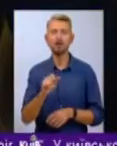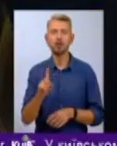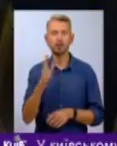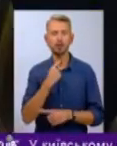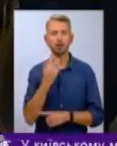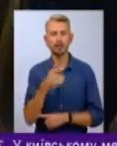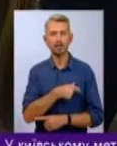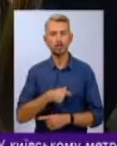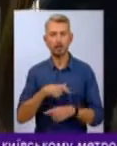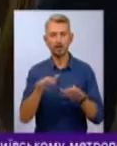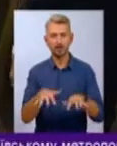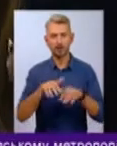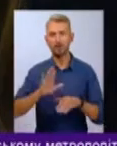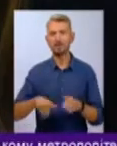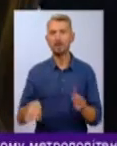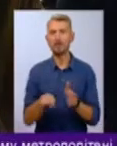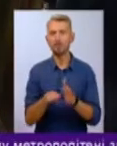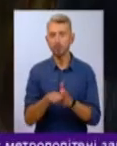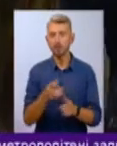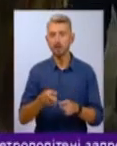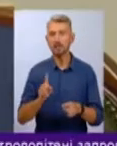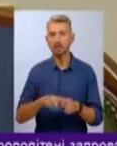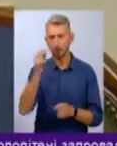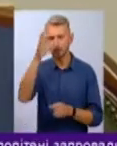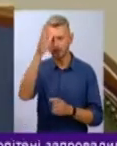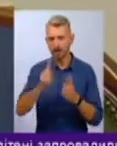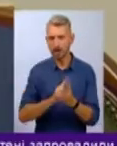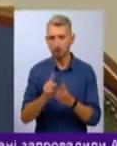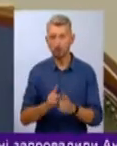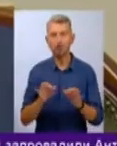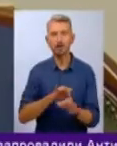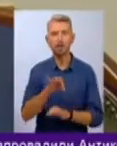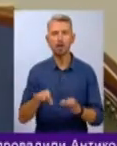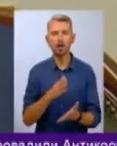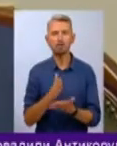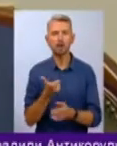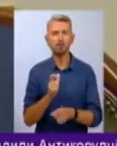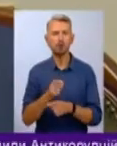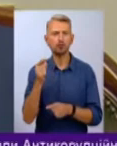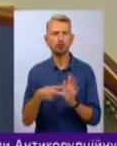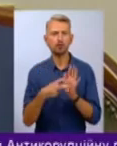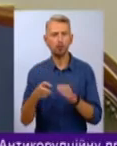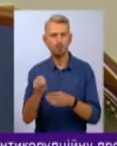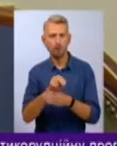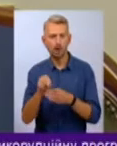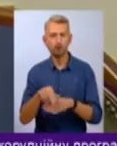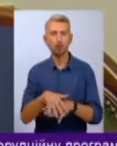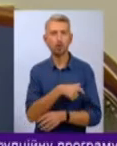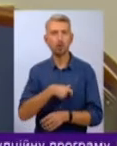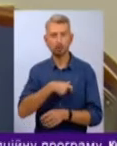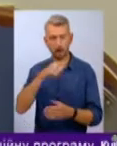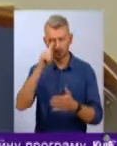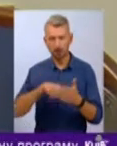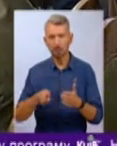голосуватимуть депутати в сесійній залі після відпустки – це освітня реформа. І хоча проєкт має понад 1700 поправок, народні обранці впевнені,